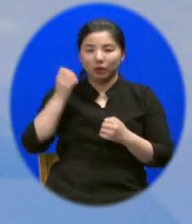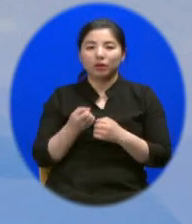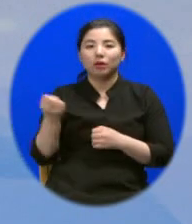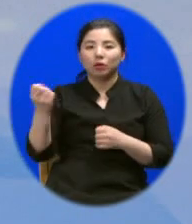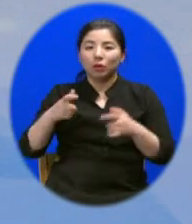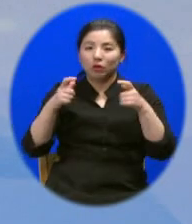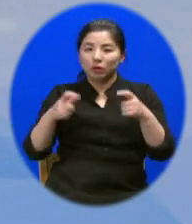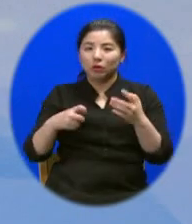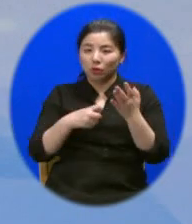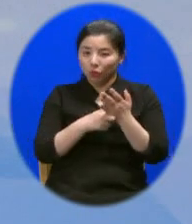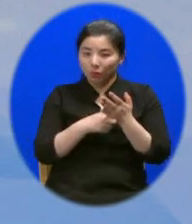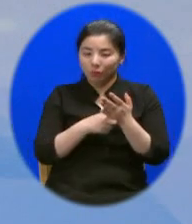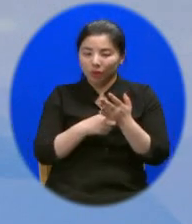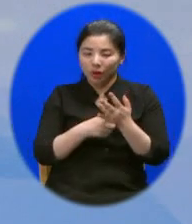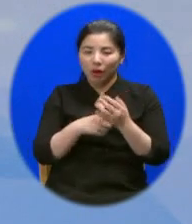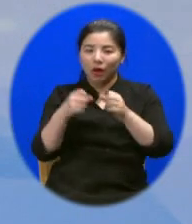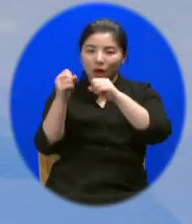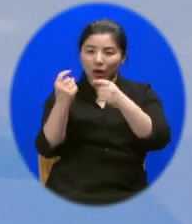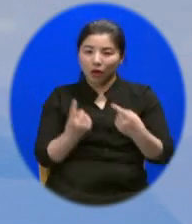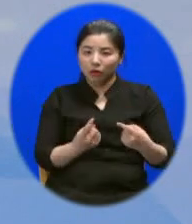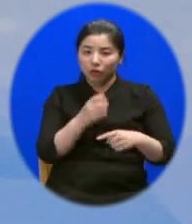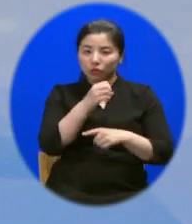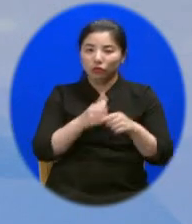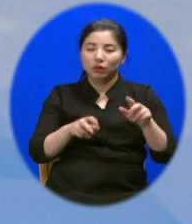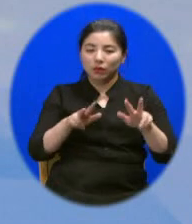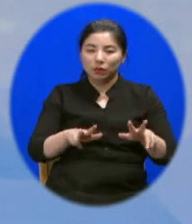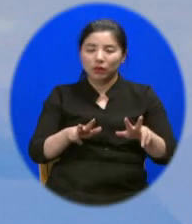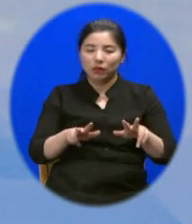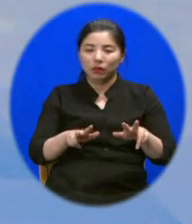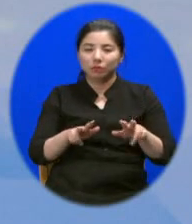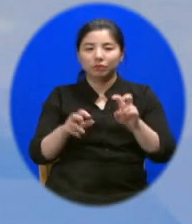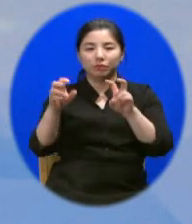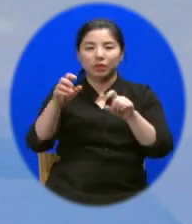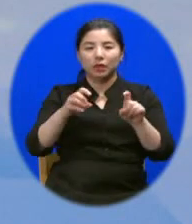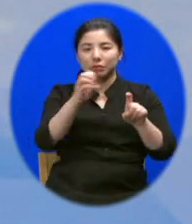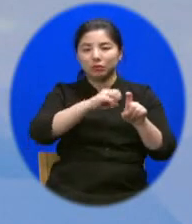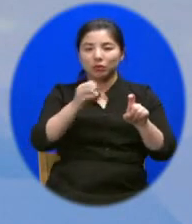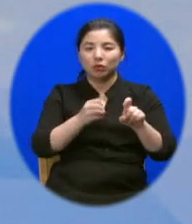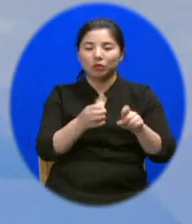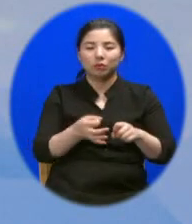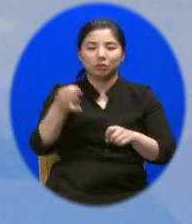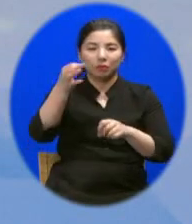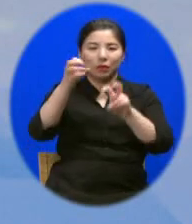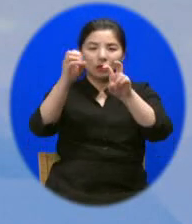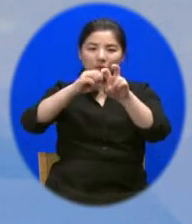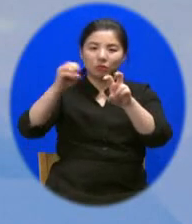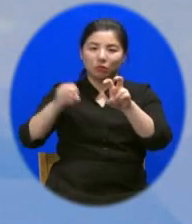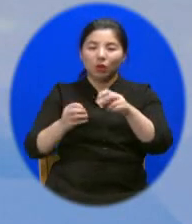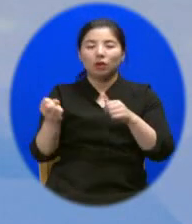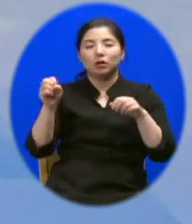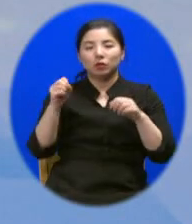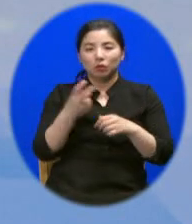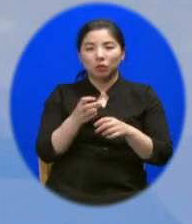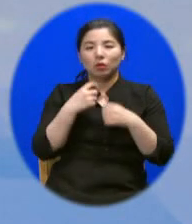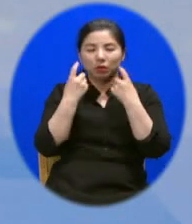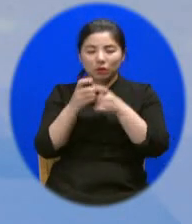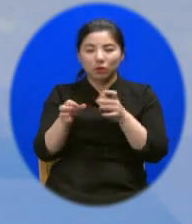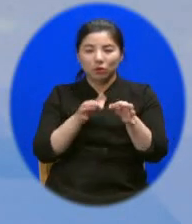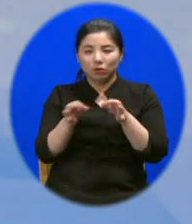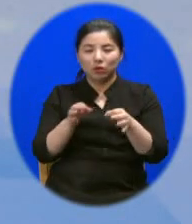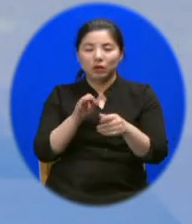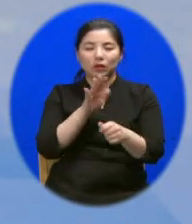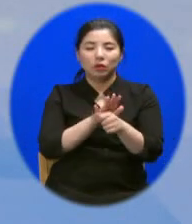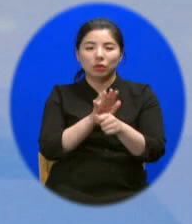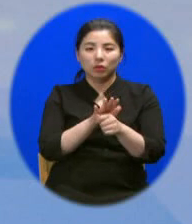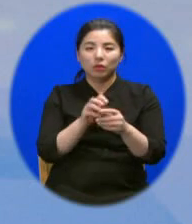활인 유를 현행 10% 에서 20% 까지 늘려 주는 문제 그리고 소상공인 종합지원 센터 가